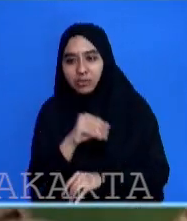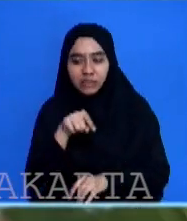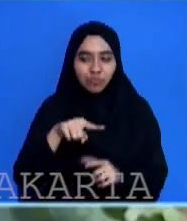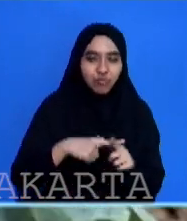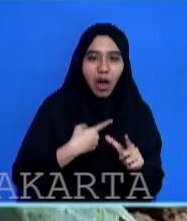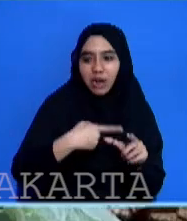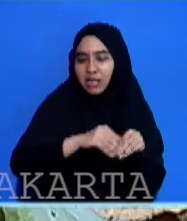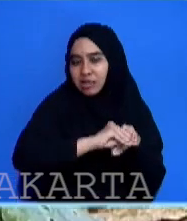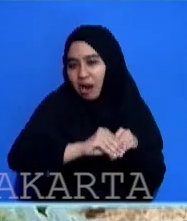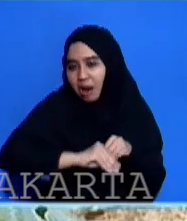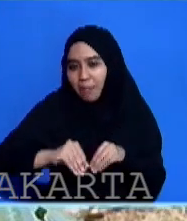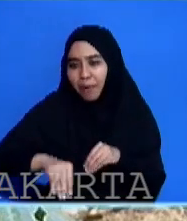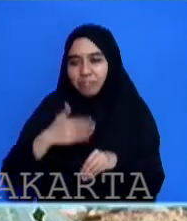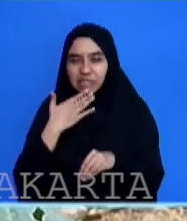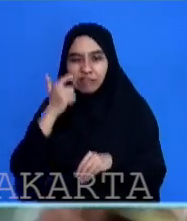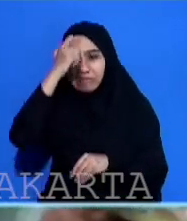wisanem